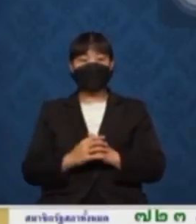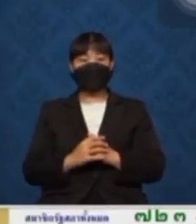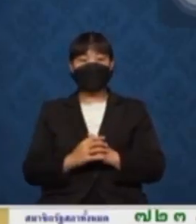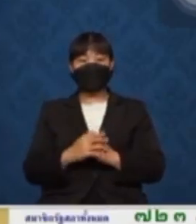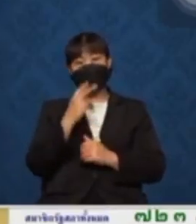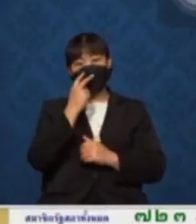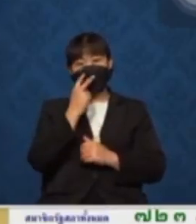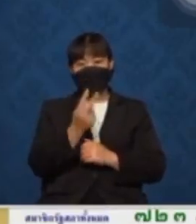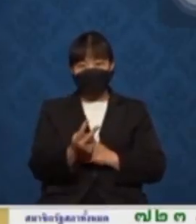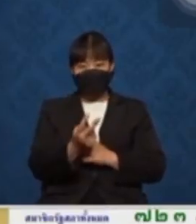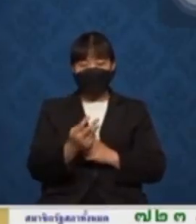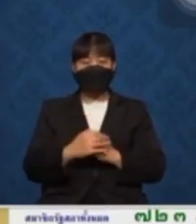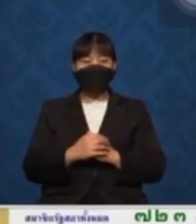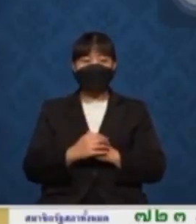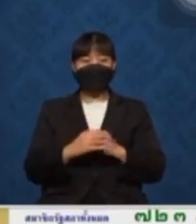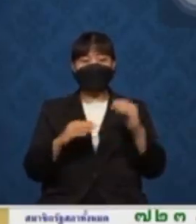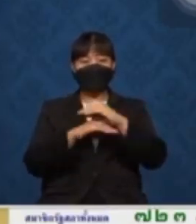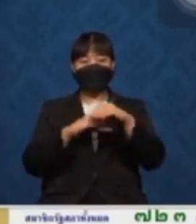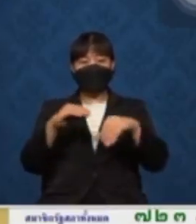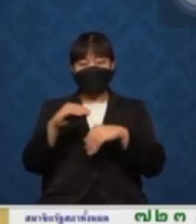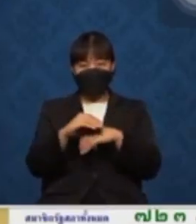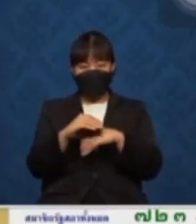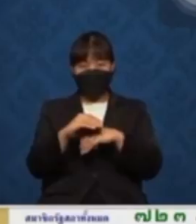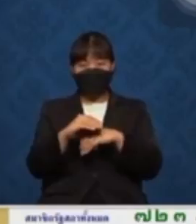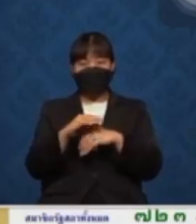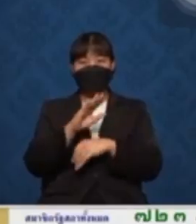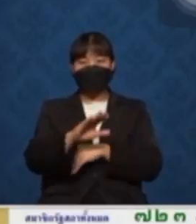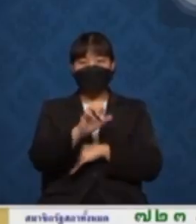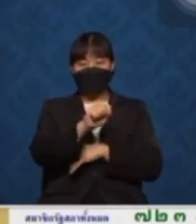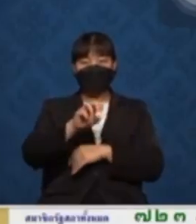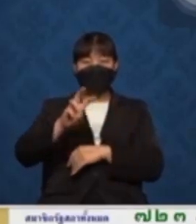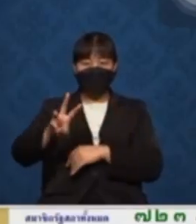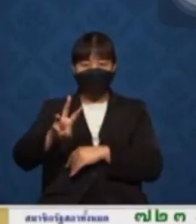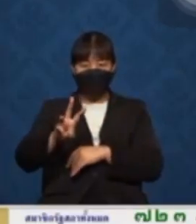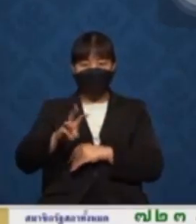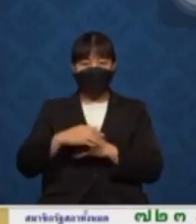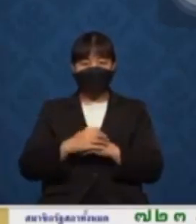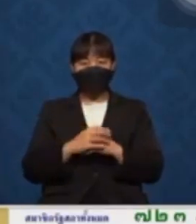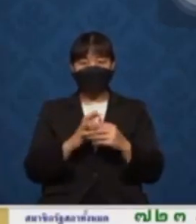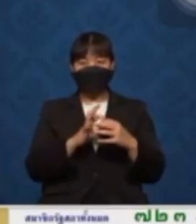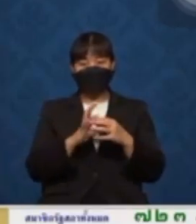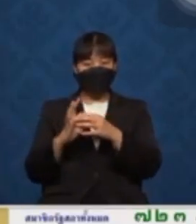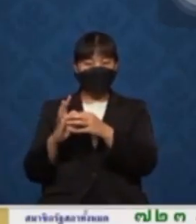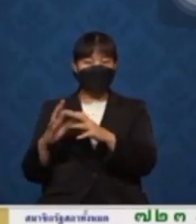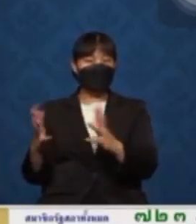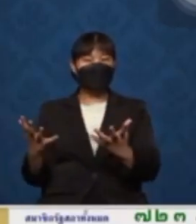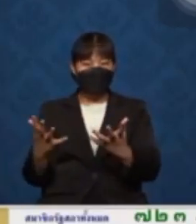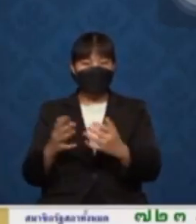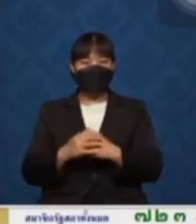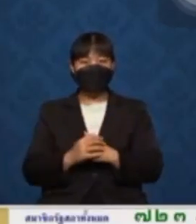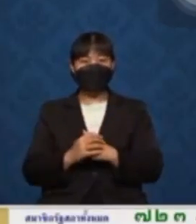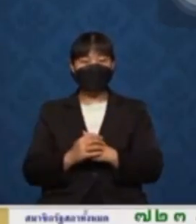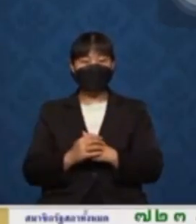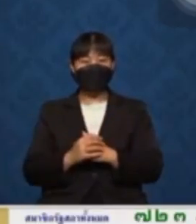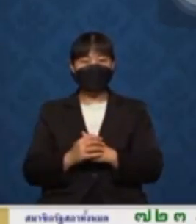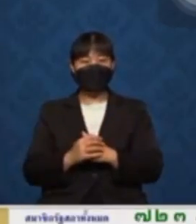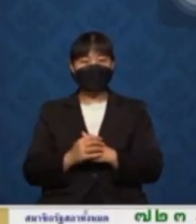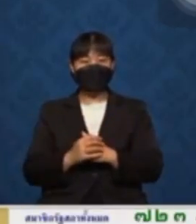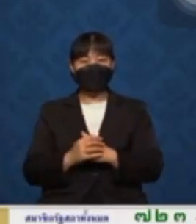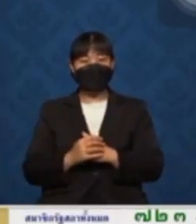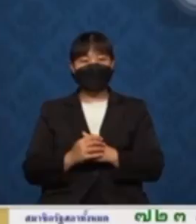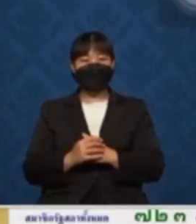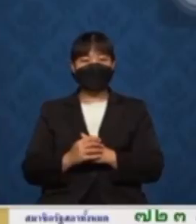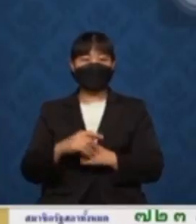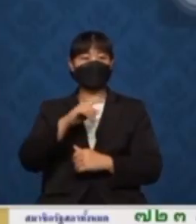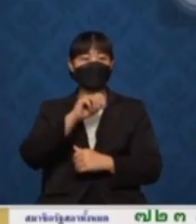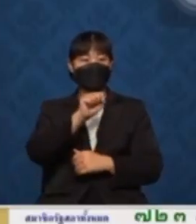ครับว่าโครงสร้างอำนาจและที่มาของวุฒิสภาณปัจจุบันไม่ได้สอดคล้องกับหลักการนี้เพราะในขณะที่วุฒิสภาของเรามีอำนาจล้นฟ้